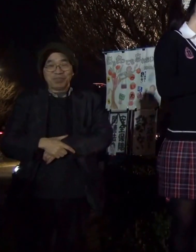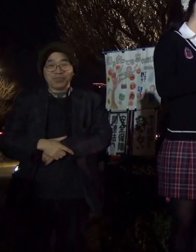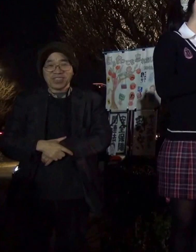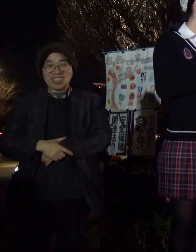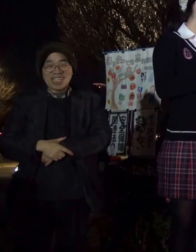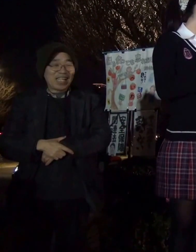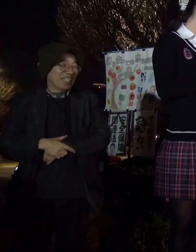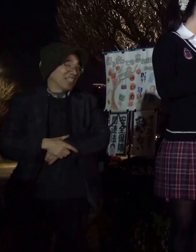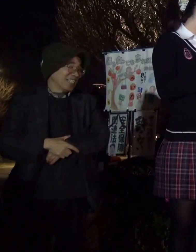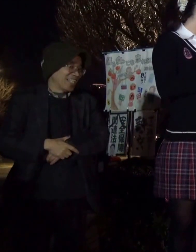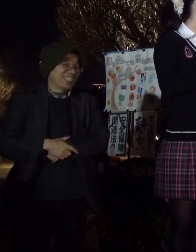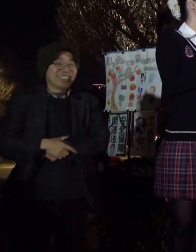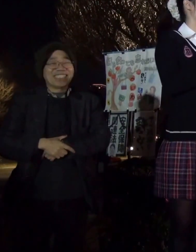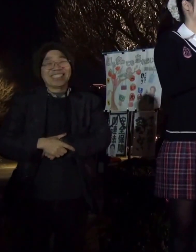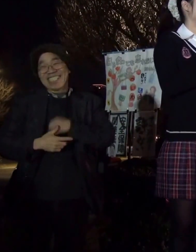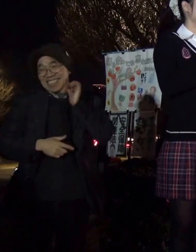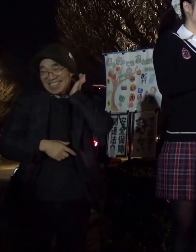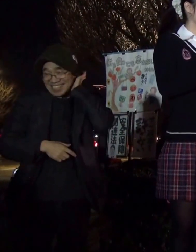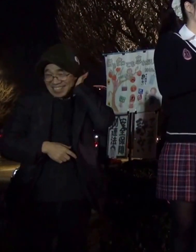の一人、 ね、